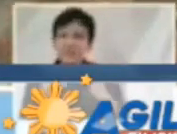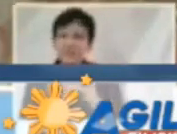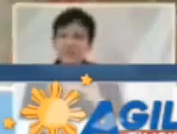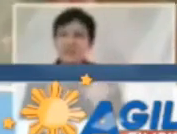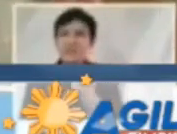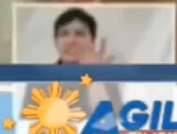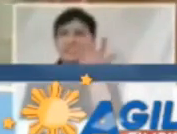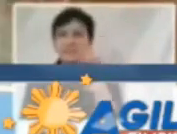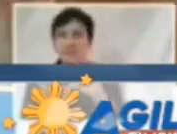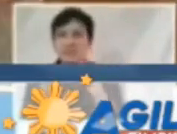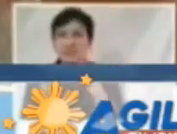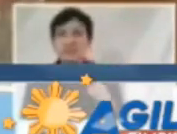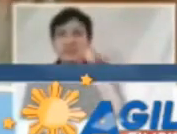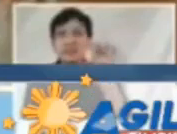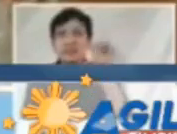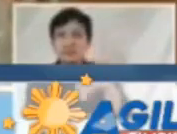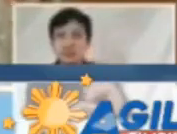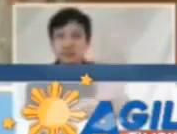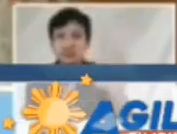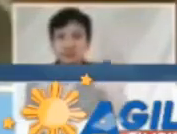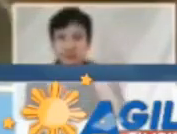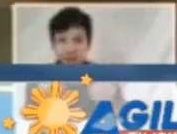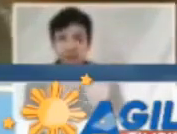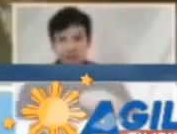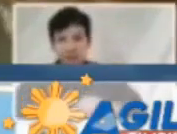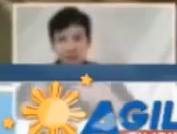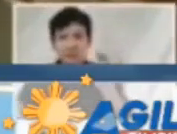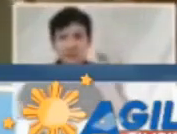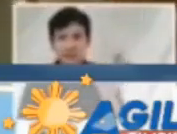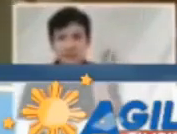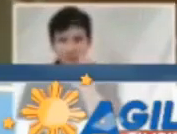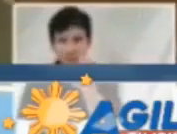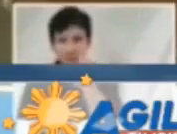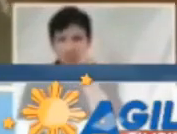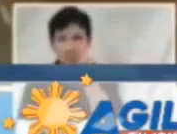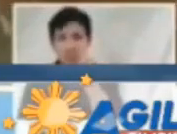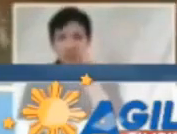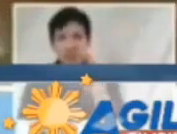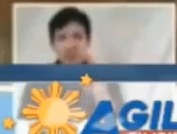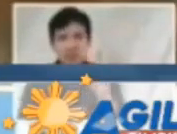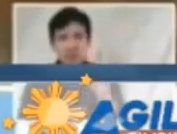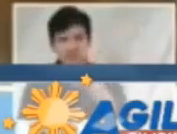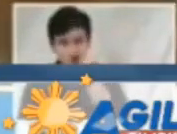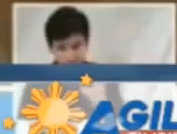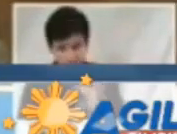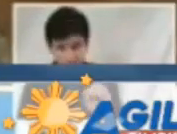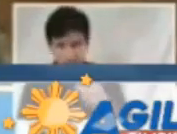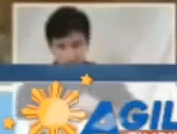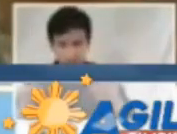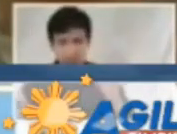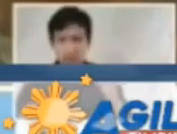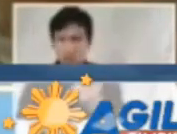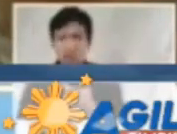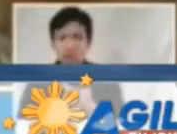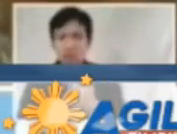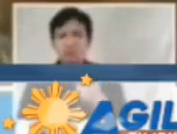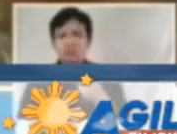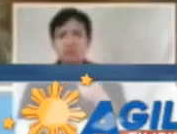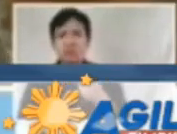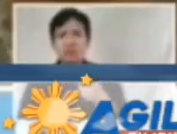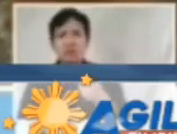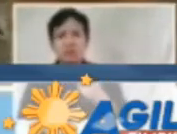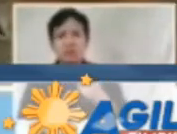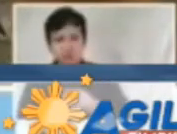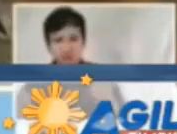hati ang ipinamimigay na Social Amelioration Program aid at ito ay ipinagbabawal rin ng batas. Kung